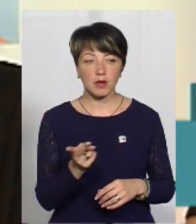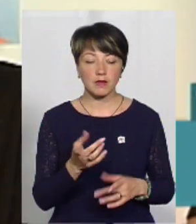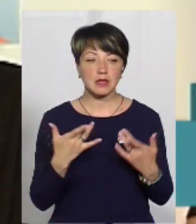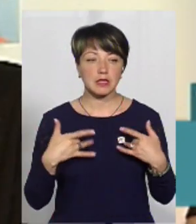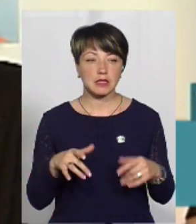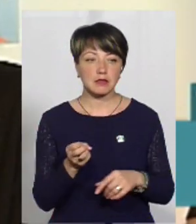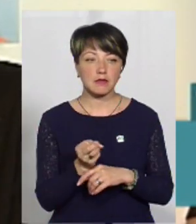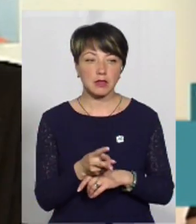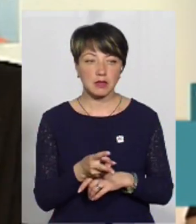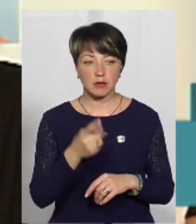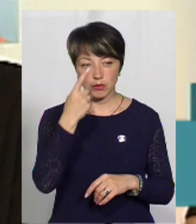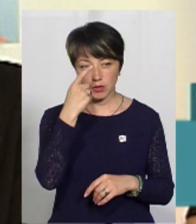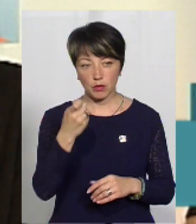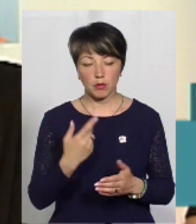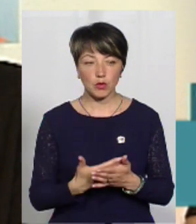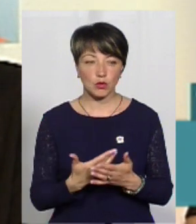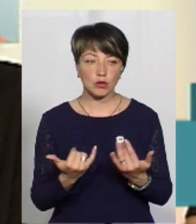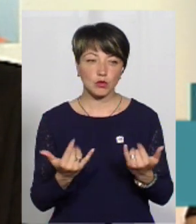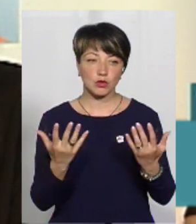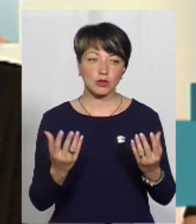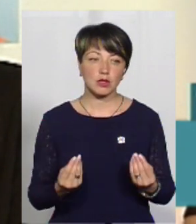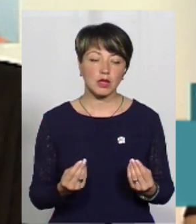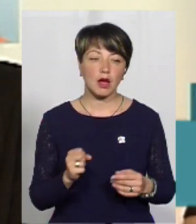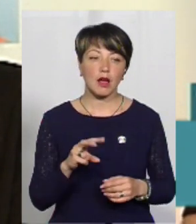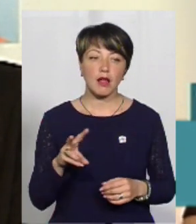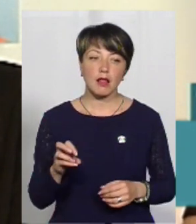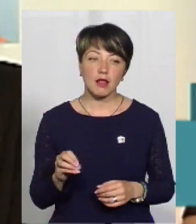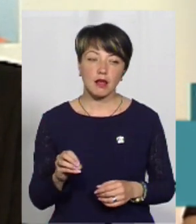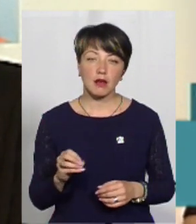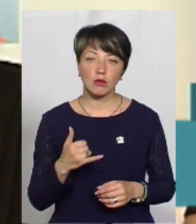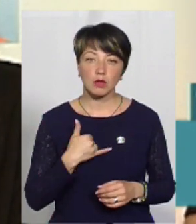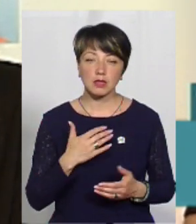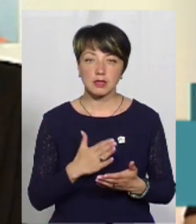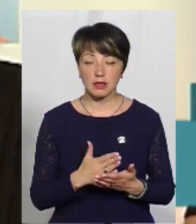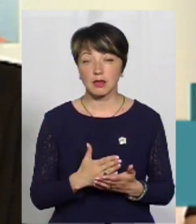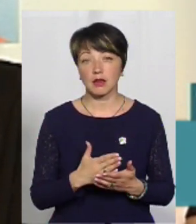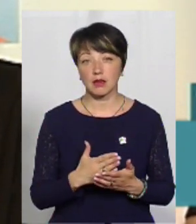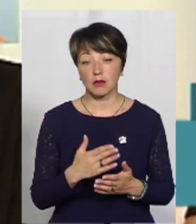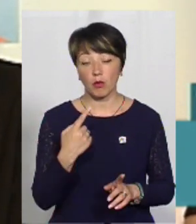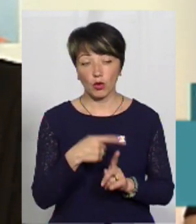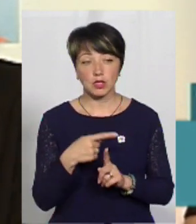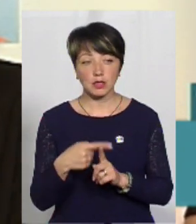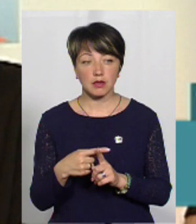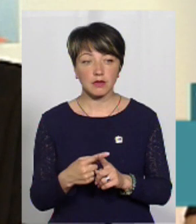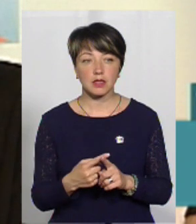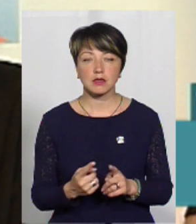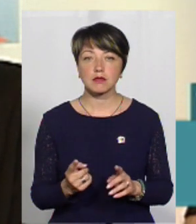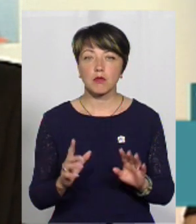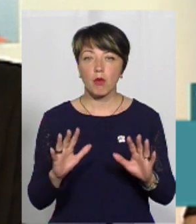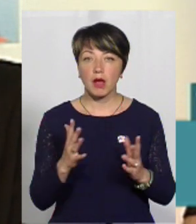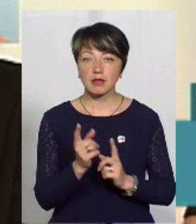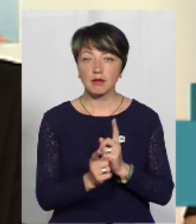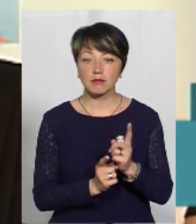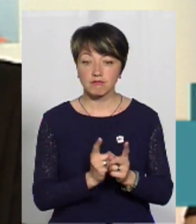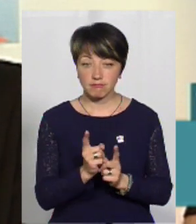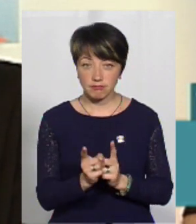працівники звільнені, обом повідомлено про підозру на сьогоднішній день. Але разом з тим, що в нас є негативи, у нас є позитиви, тому що з моменту реформи поліція